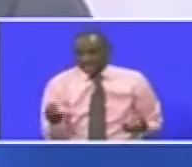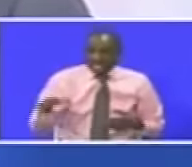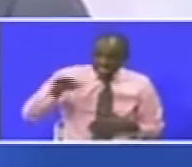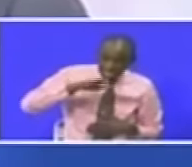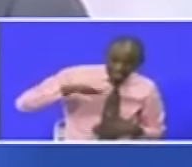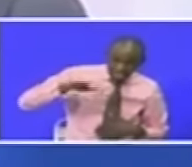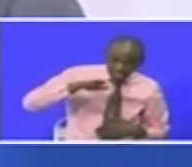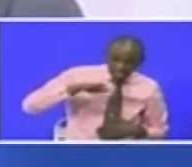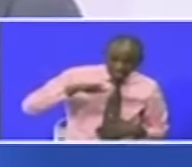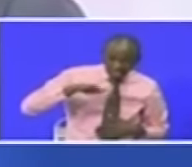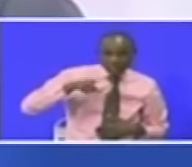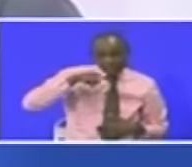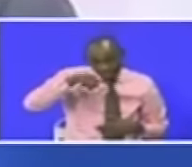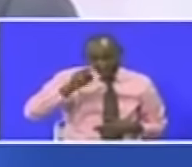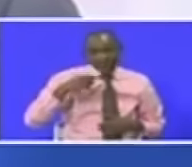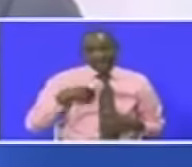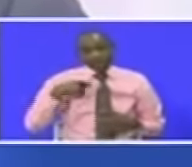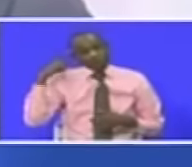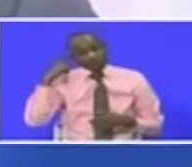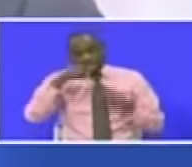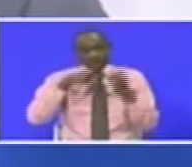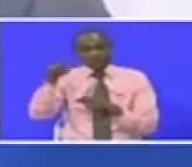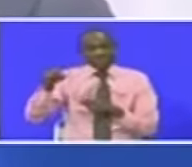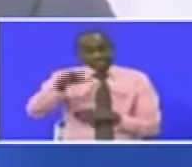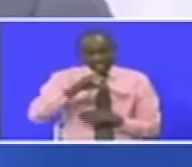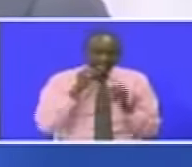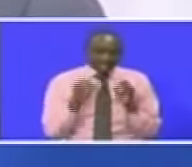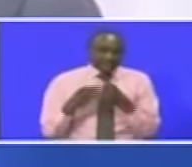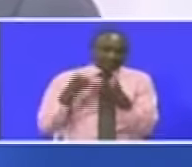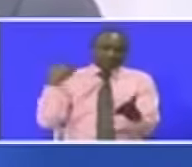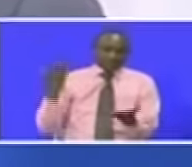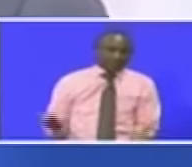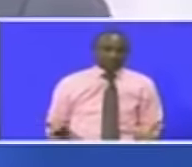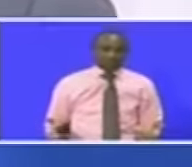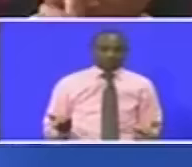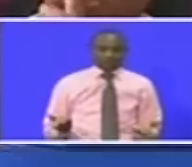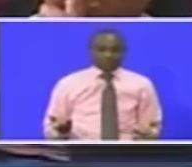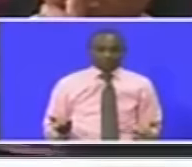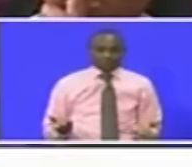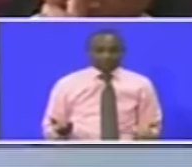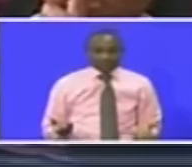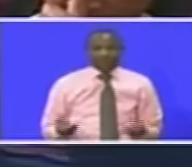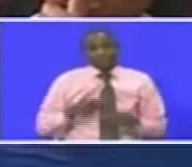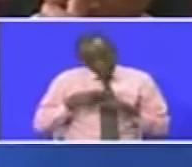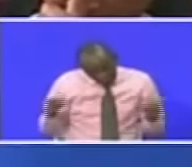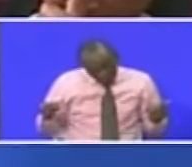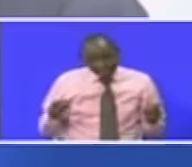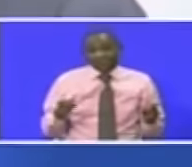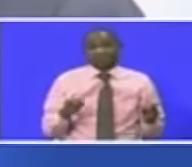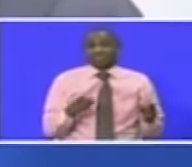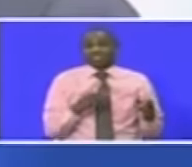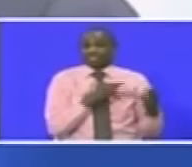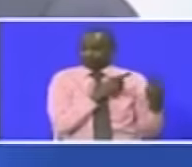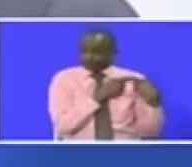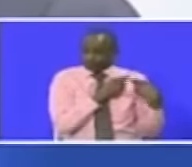ambapo hamjakuwa na mawazo yoyote hapo mbeleni. Lakini mwenye kuwaza na